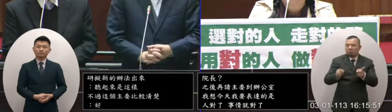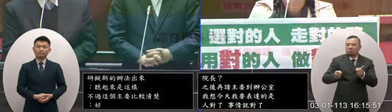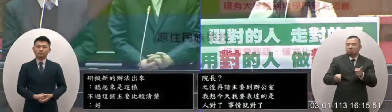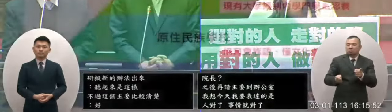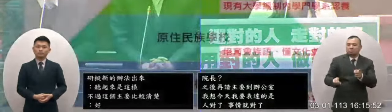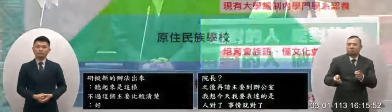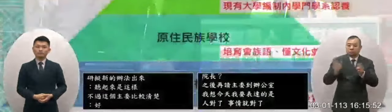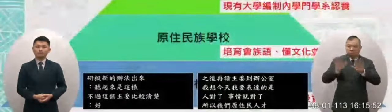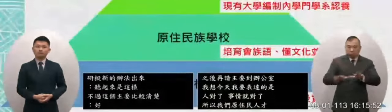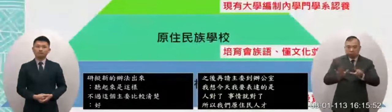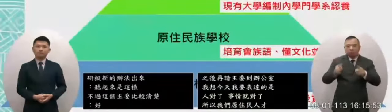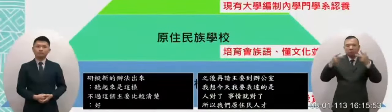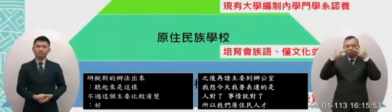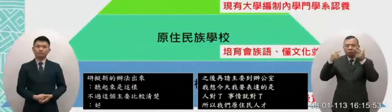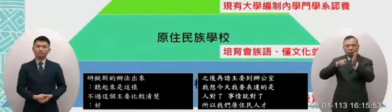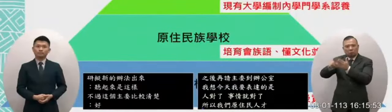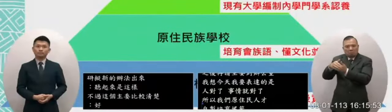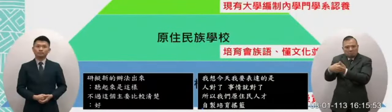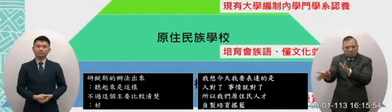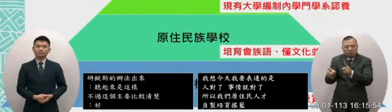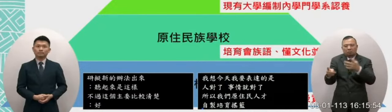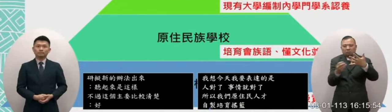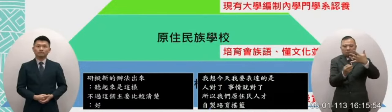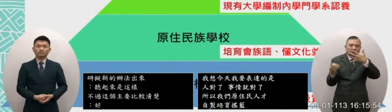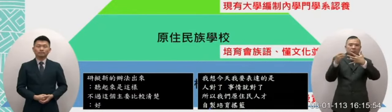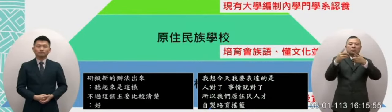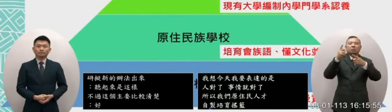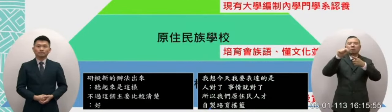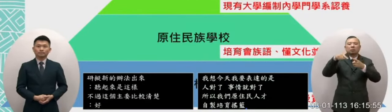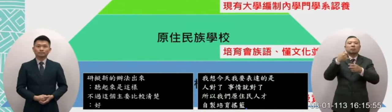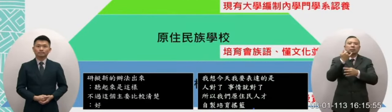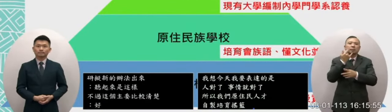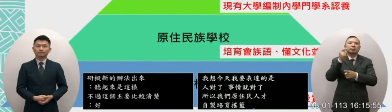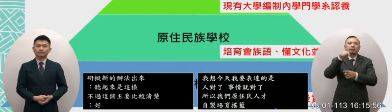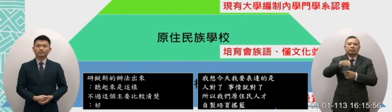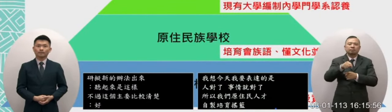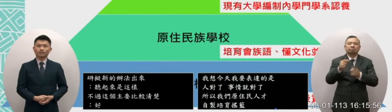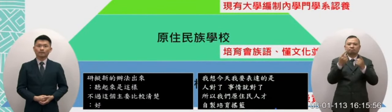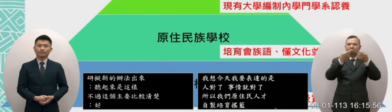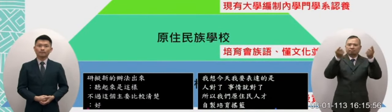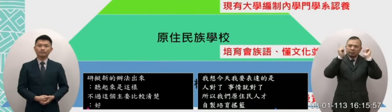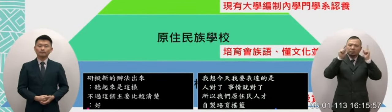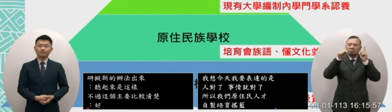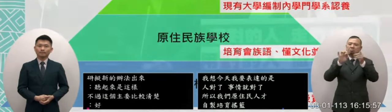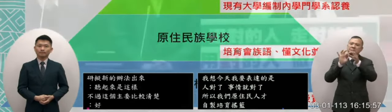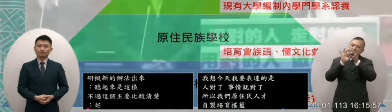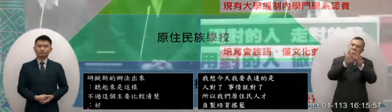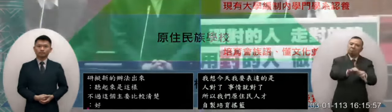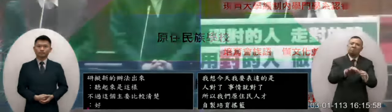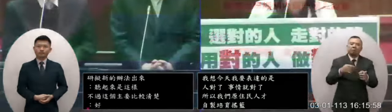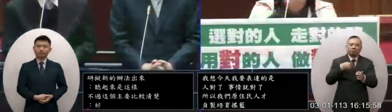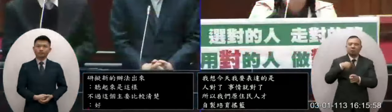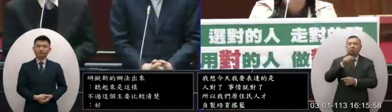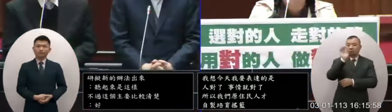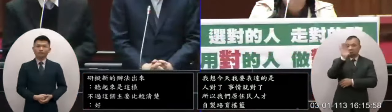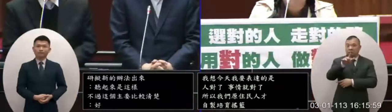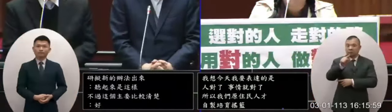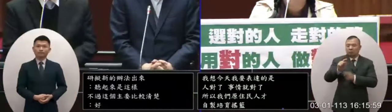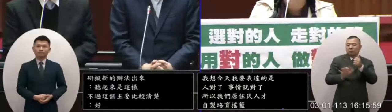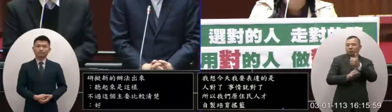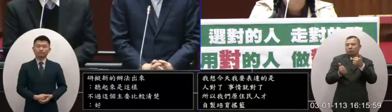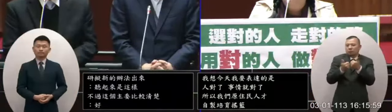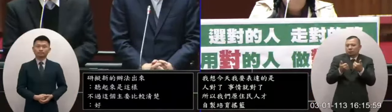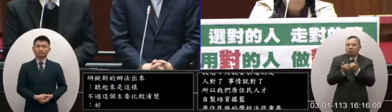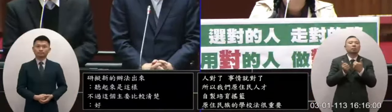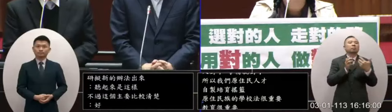民专班就成为原住民大学的一个雏形科系哈。那这个部分，我想之后我会再透过各委员会的质